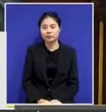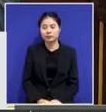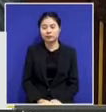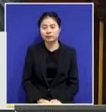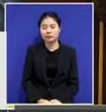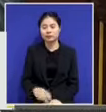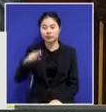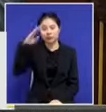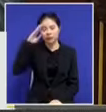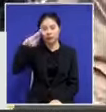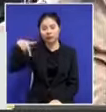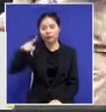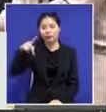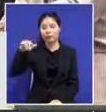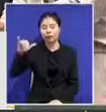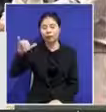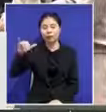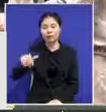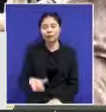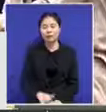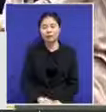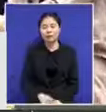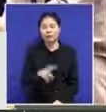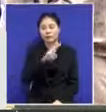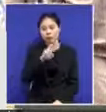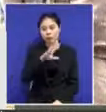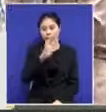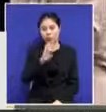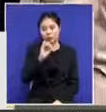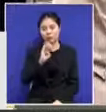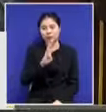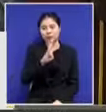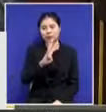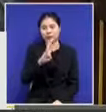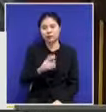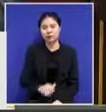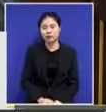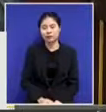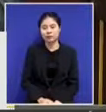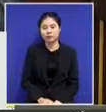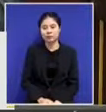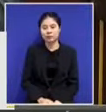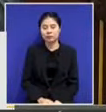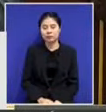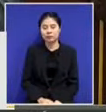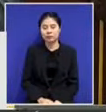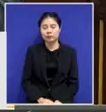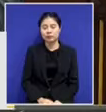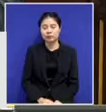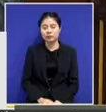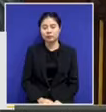พลเอกประยุทธ์จันทร์โอชาครับ 264นายนิคมบุญวิเศษ